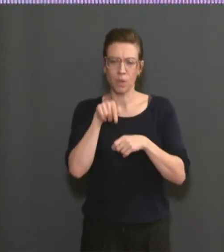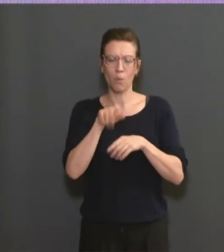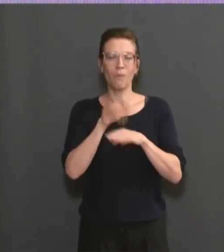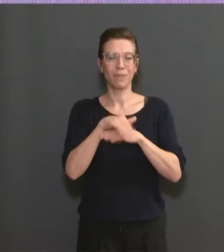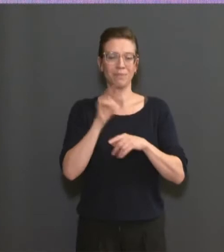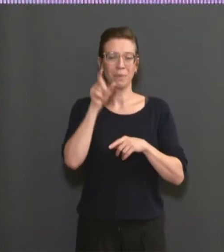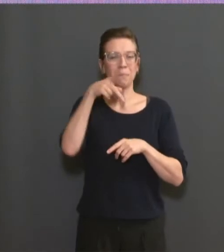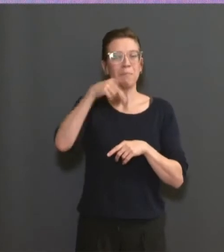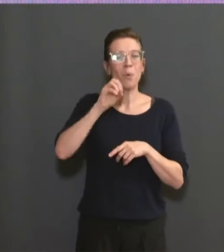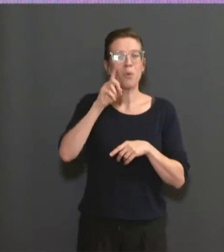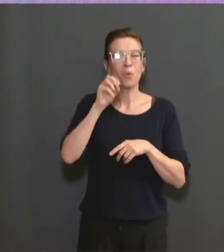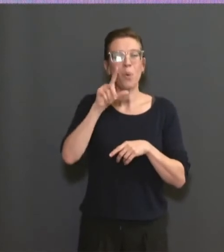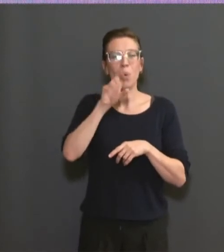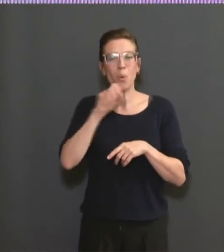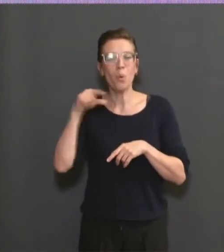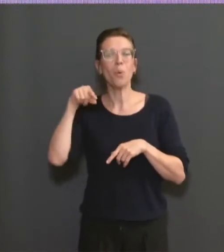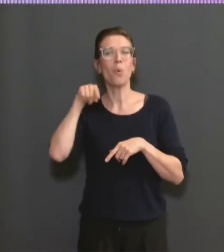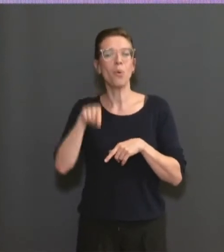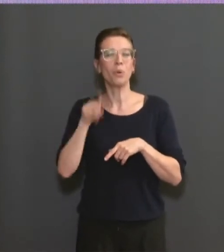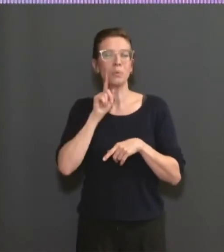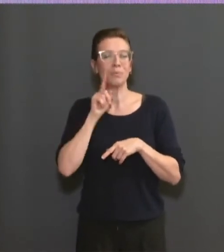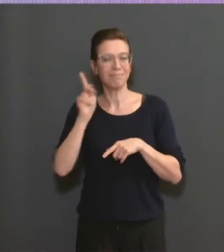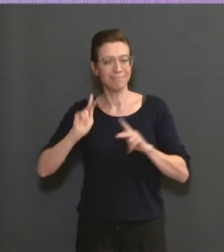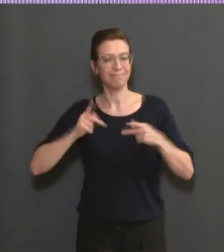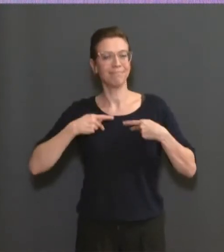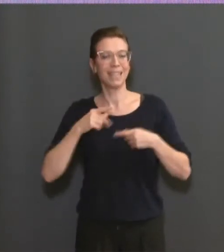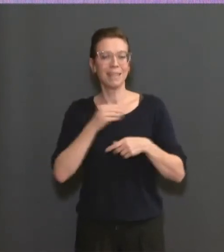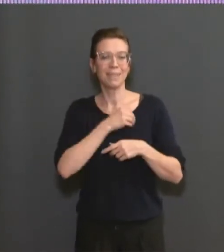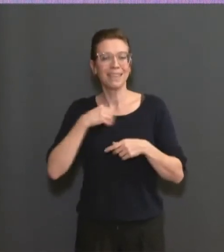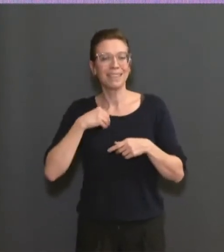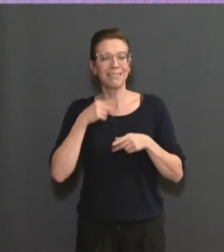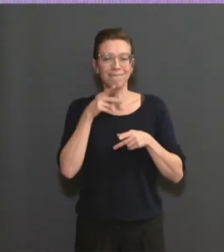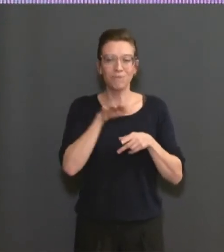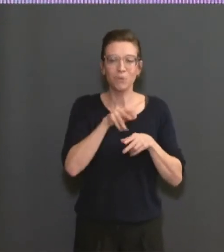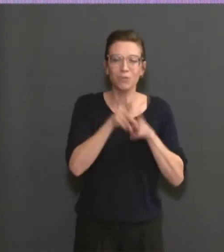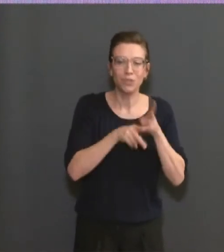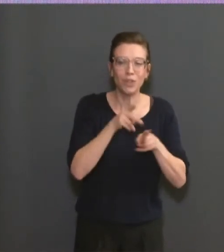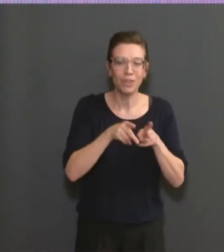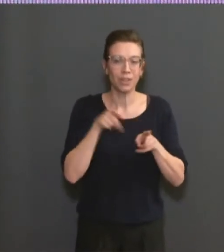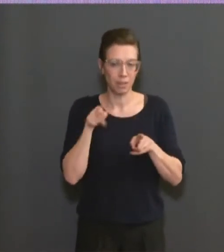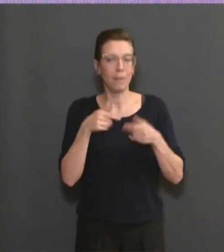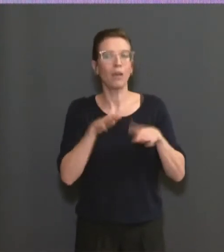andere professionelen dan podologen mogen nog steeds worden uitgevoerd.